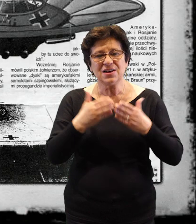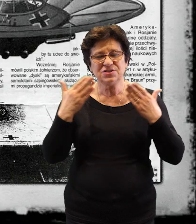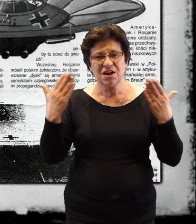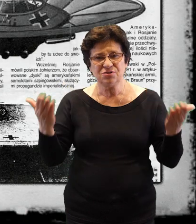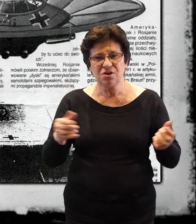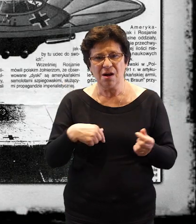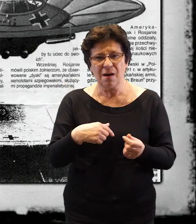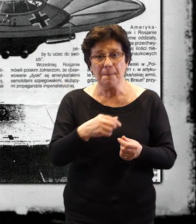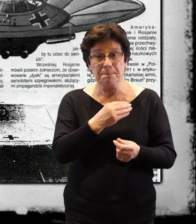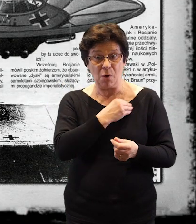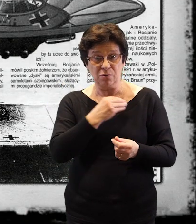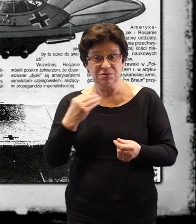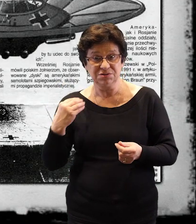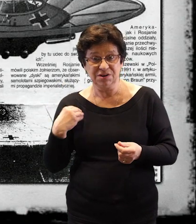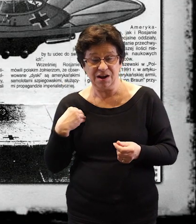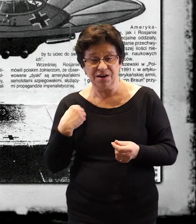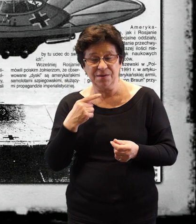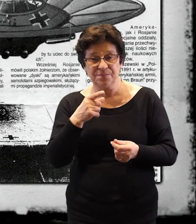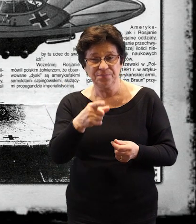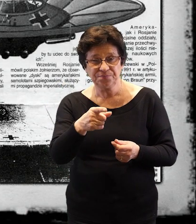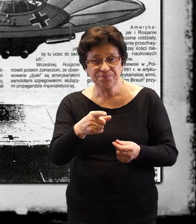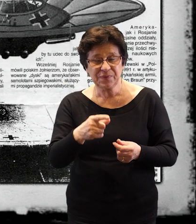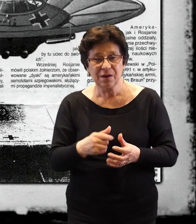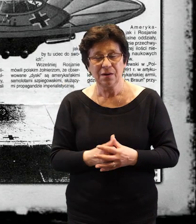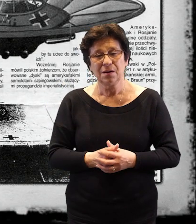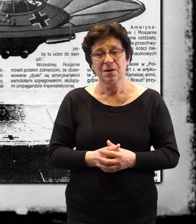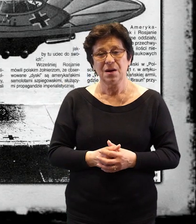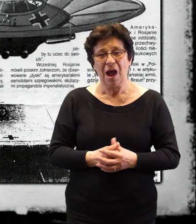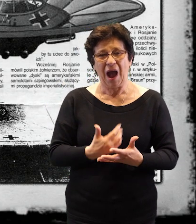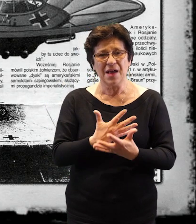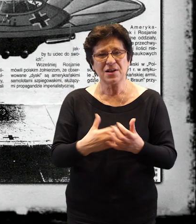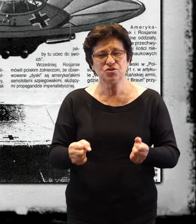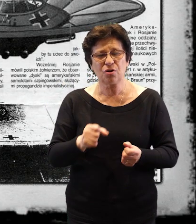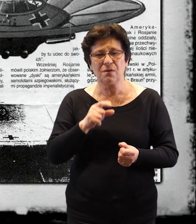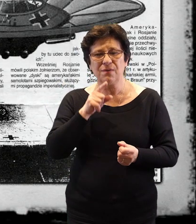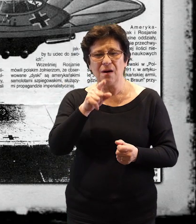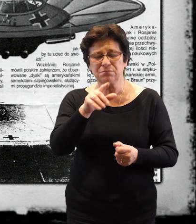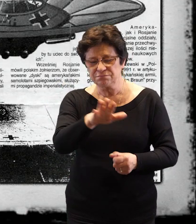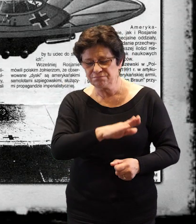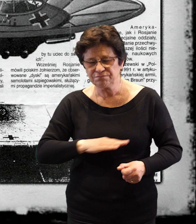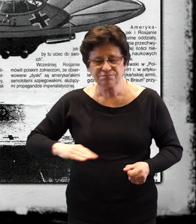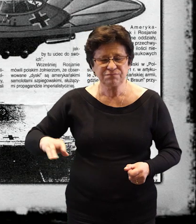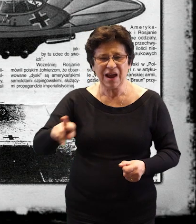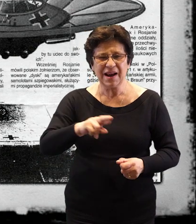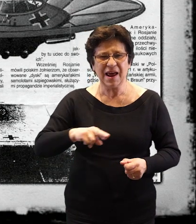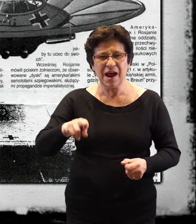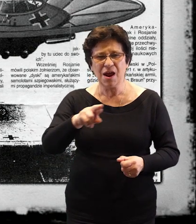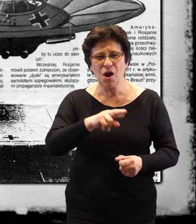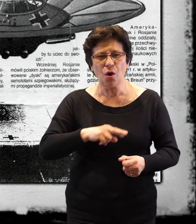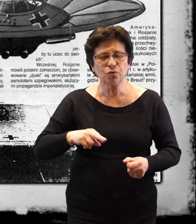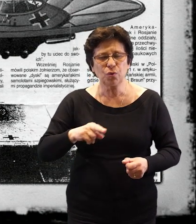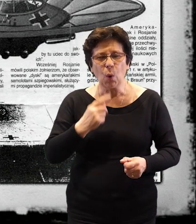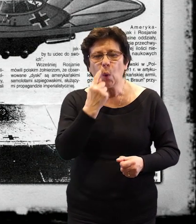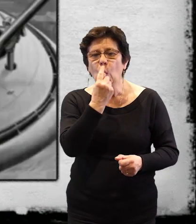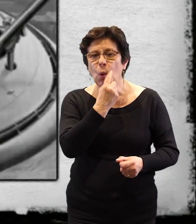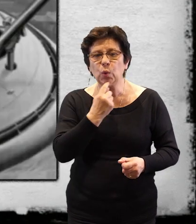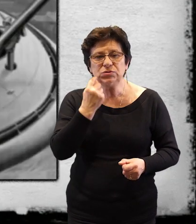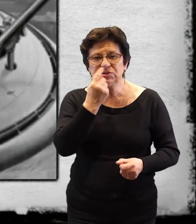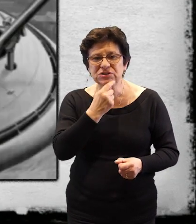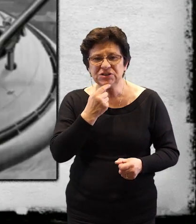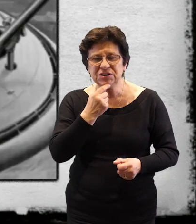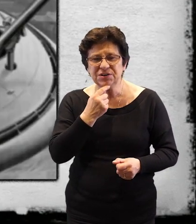przykład dotyczący katastrofy w rejonie Ustki, o ile dobrze